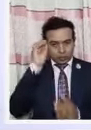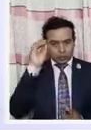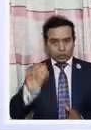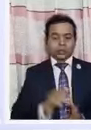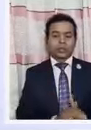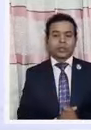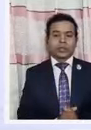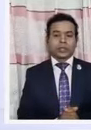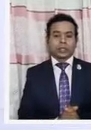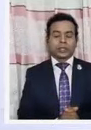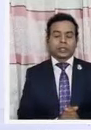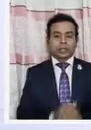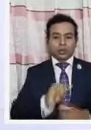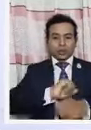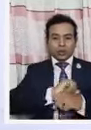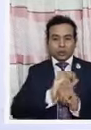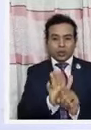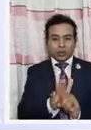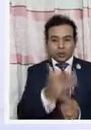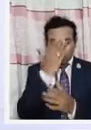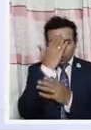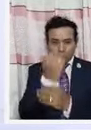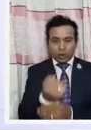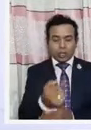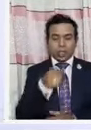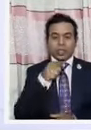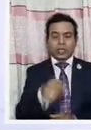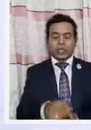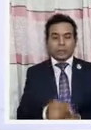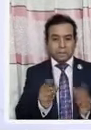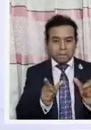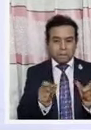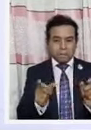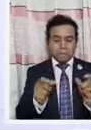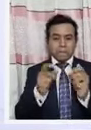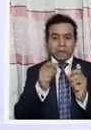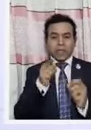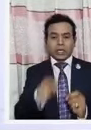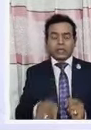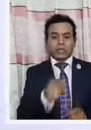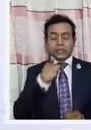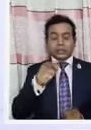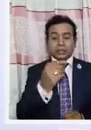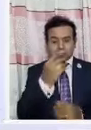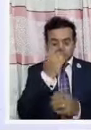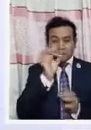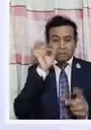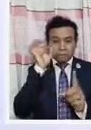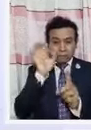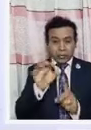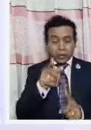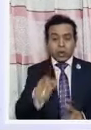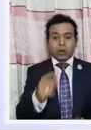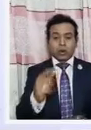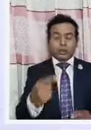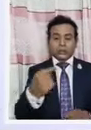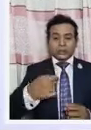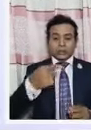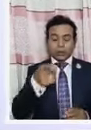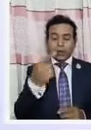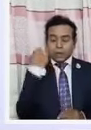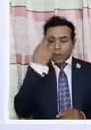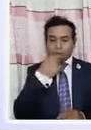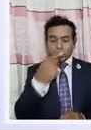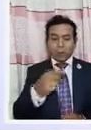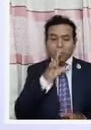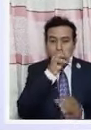এই ছিল তথ্য। তথ্য শেষ করবার আগে আবারও বলি, এই কোভিড-19 বা করোনা ভাইরাসে আক্রান্ত হলে